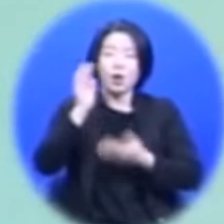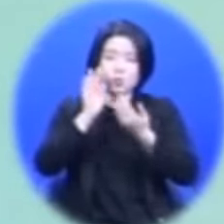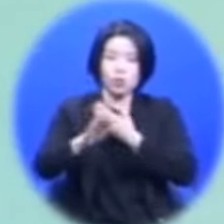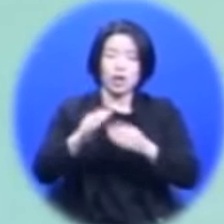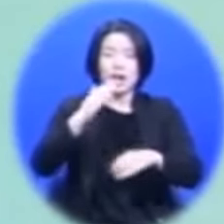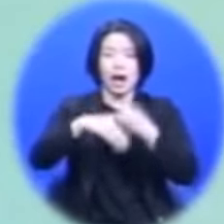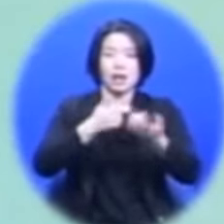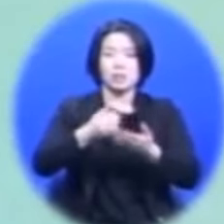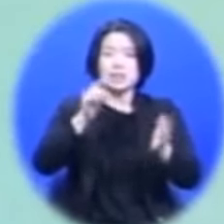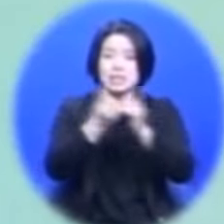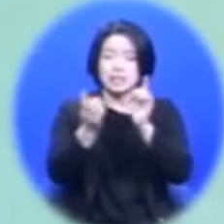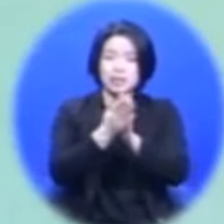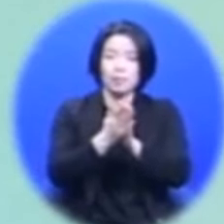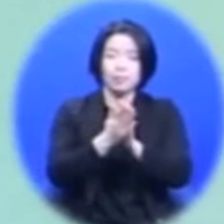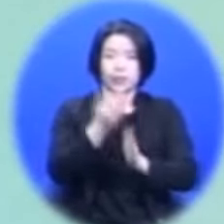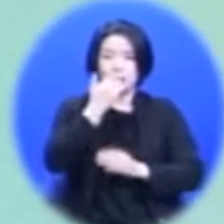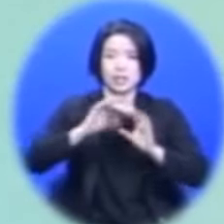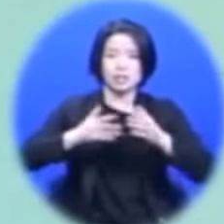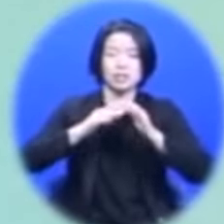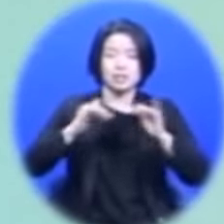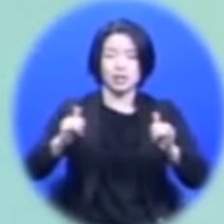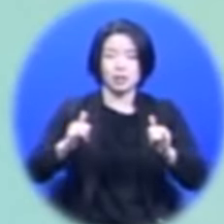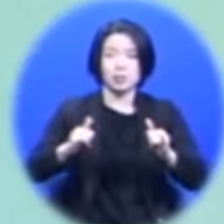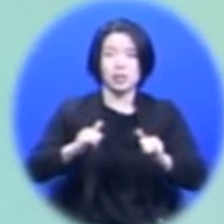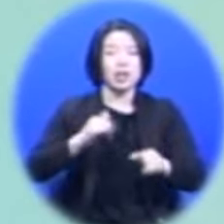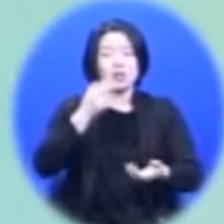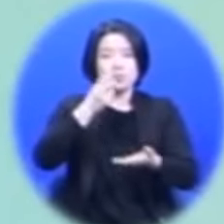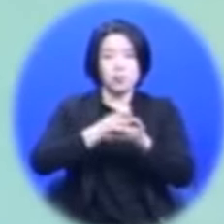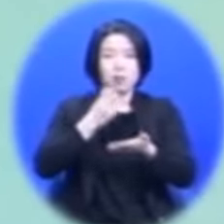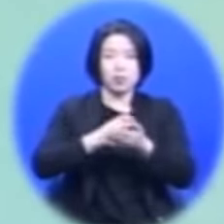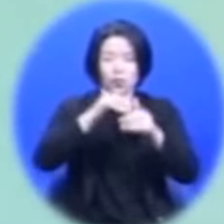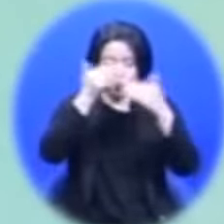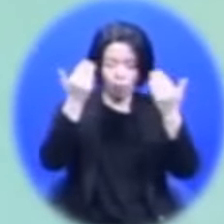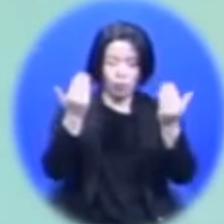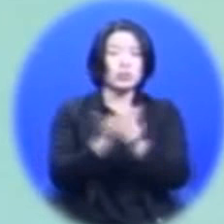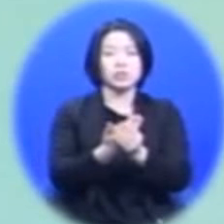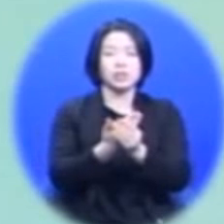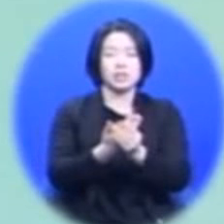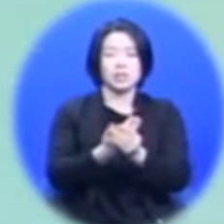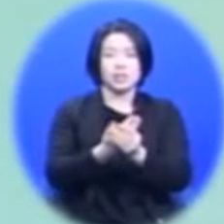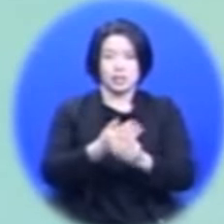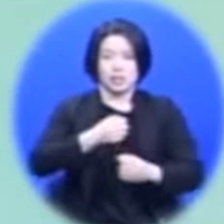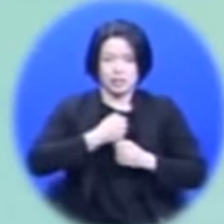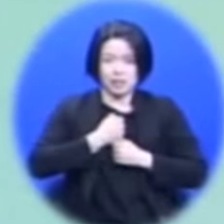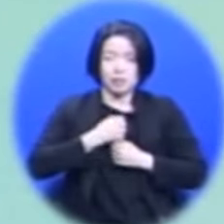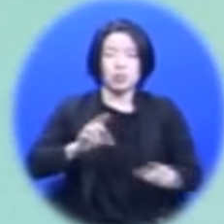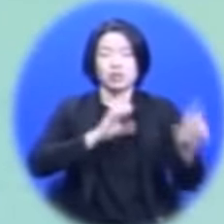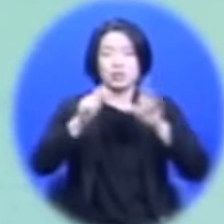이스라엘 백성이 하나님의 율법을 온전히 지키고 살게 해 주시겠다고